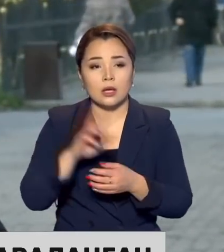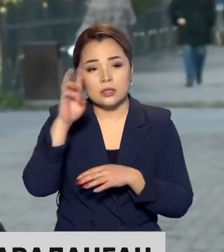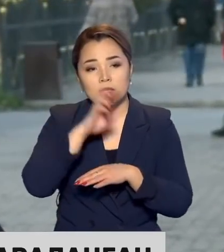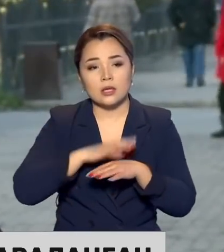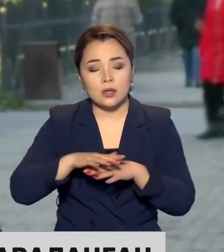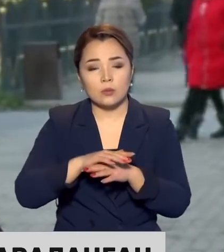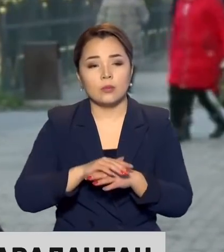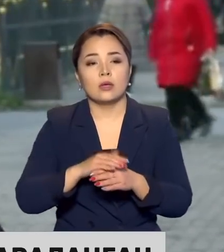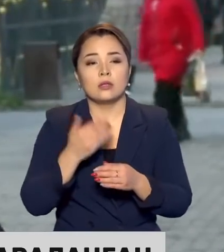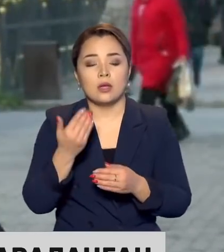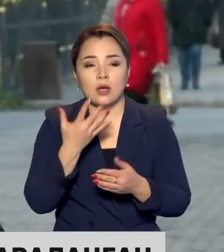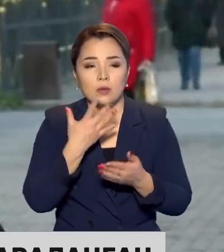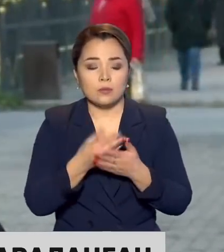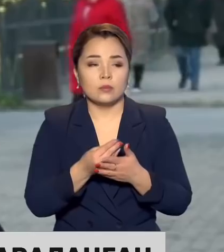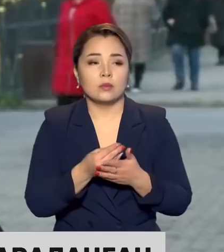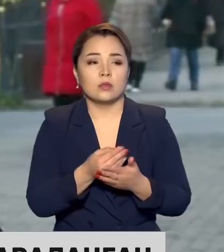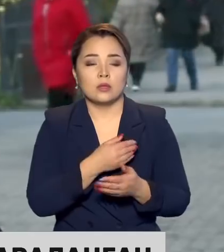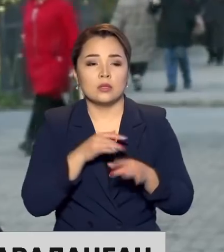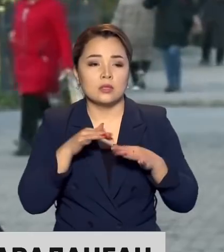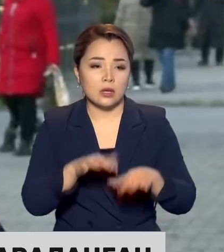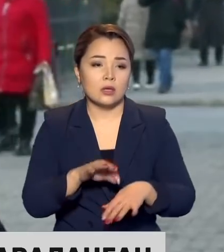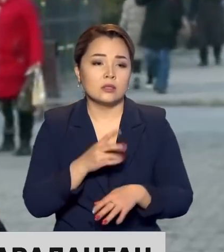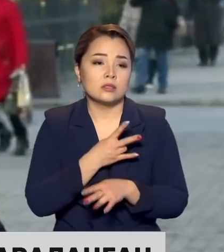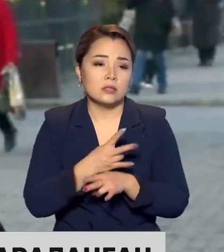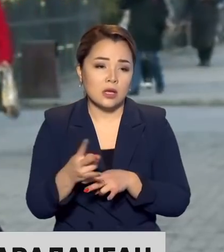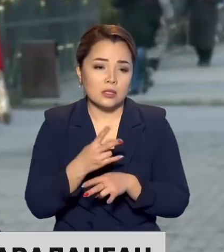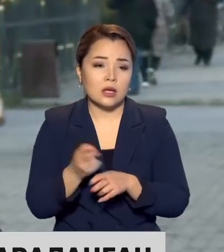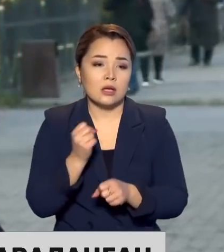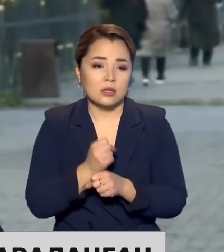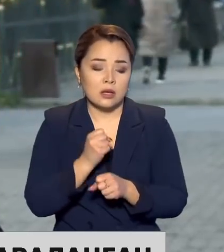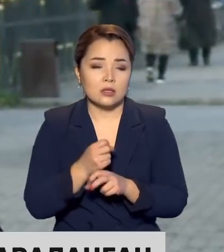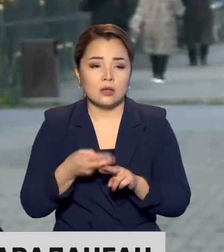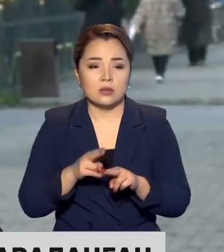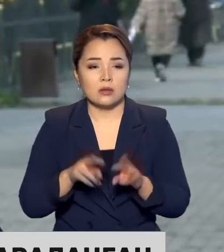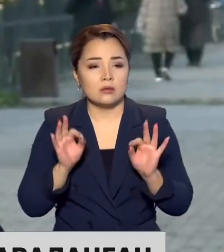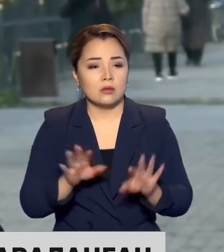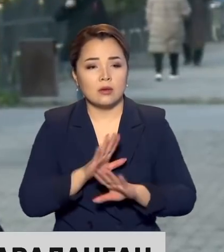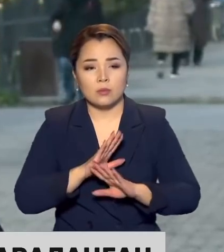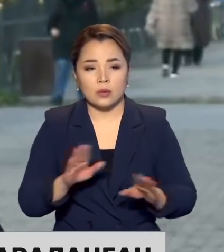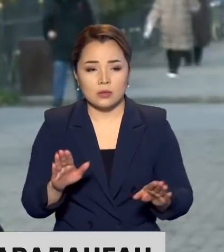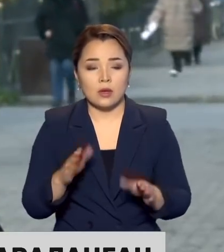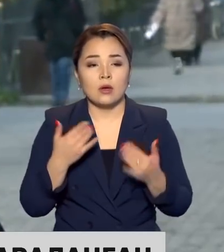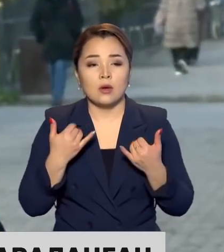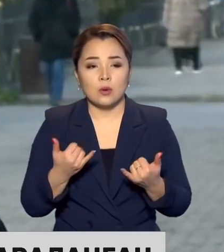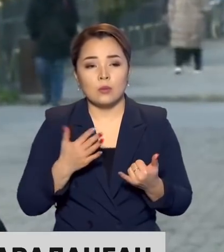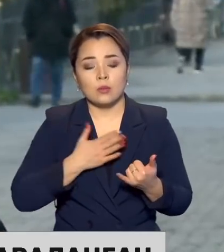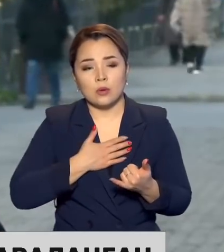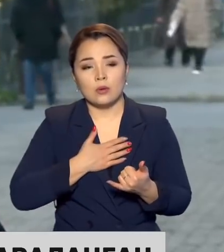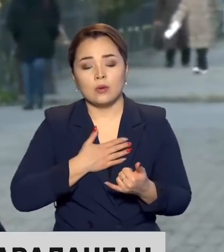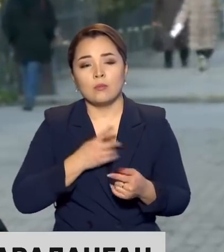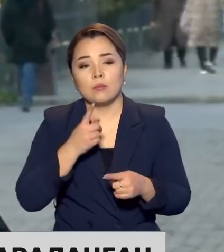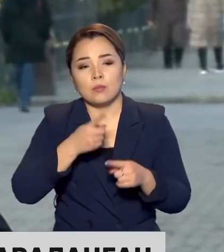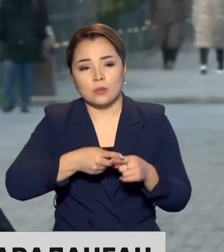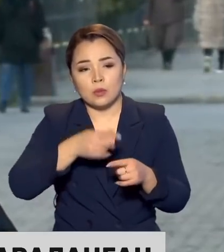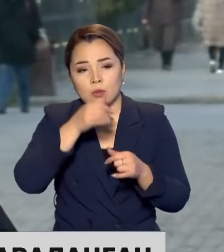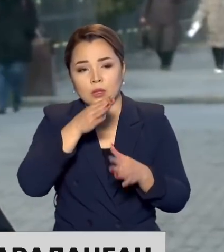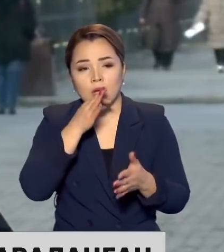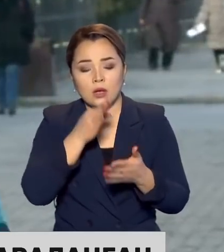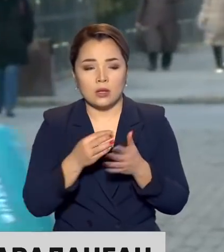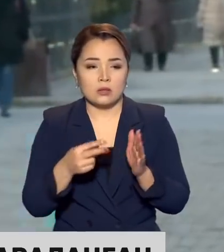еліміздің берекесіне осындай жасалған қастандық бұл әрине дұрыс емес нәрсе. Сондықтан біз бұған оң баға бере алмаймыз еш